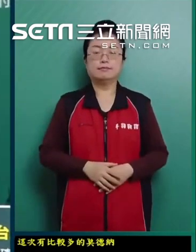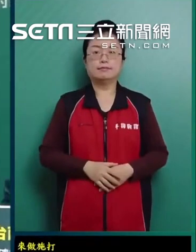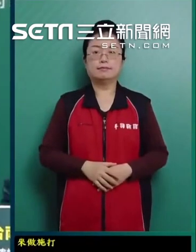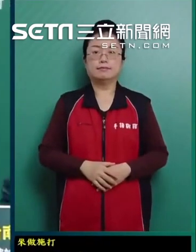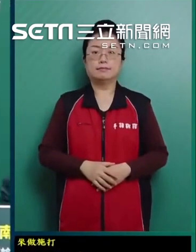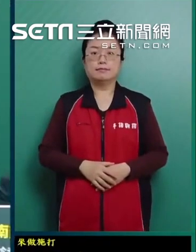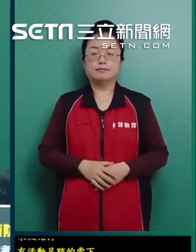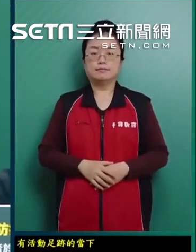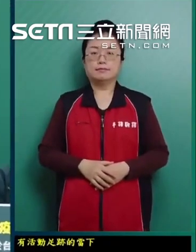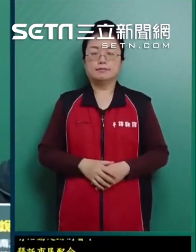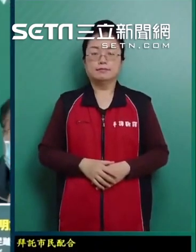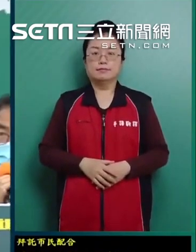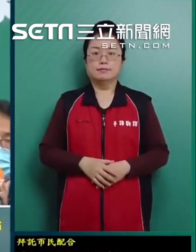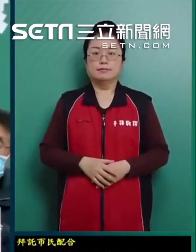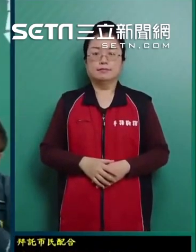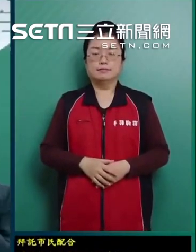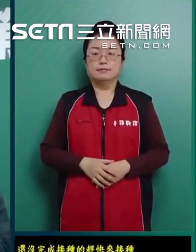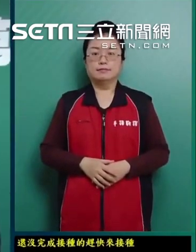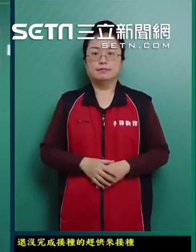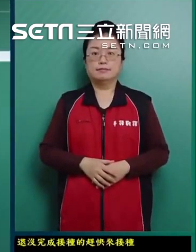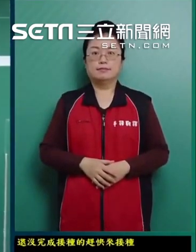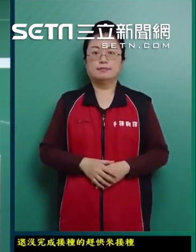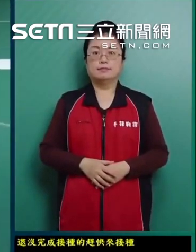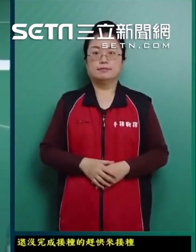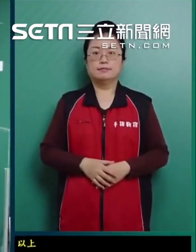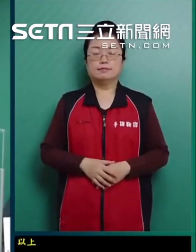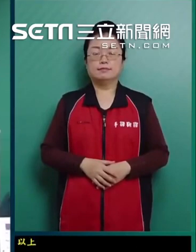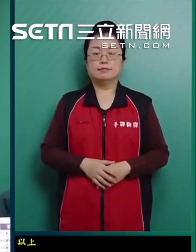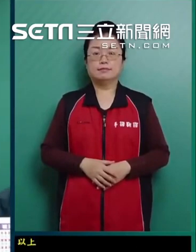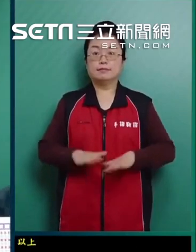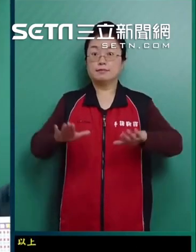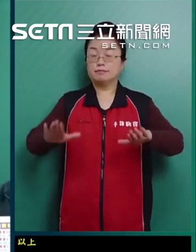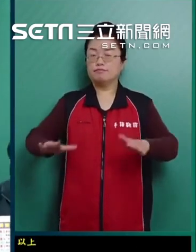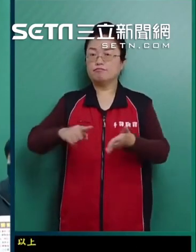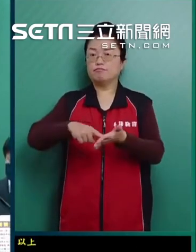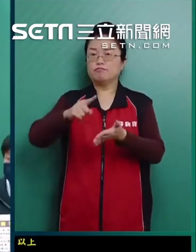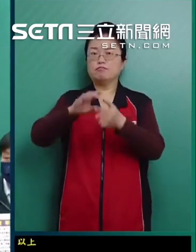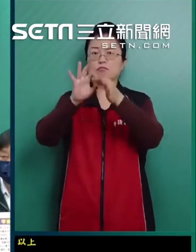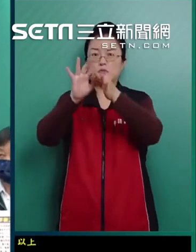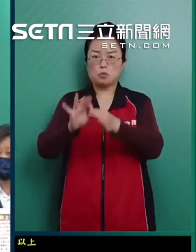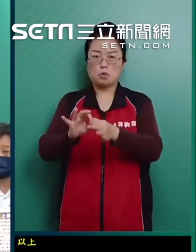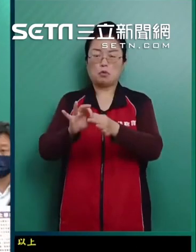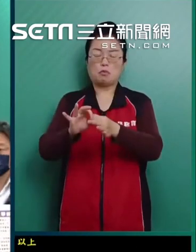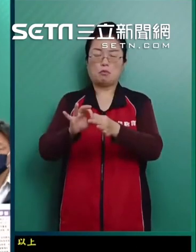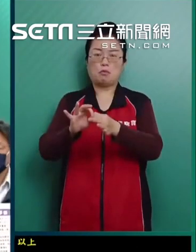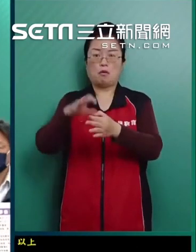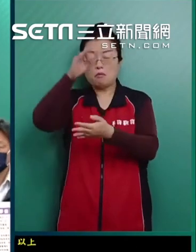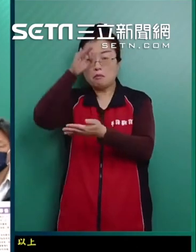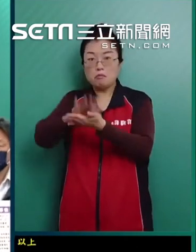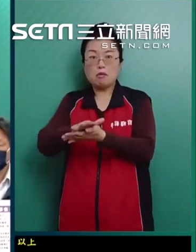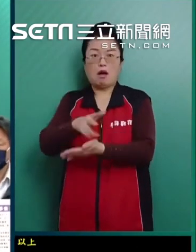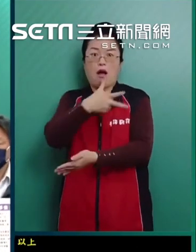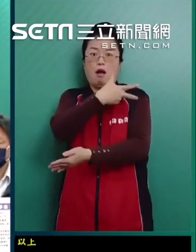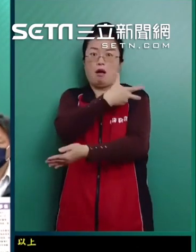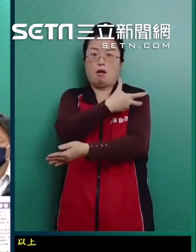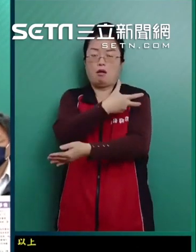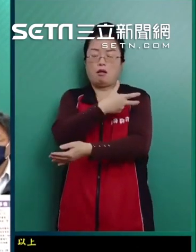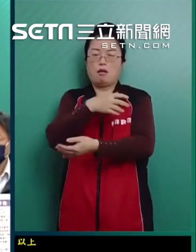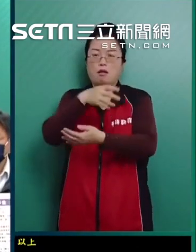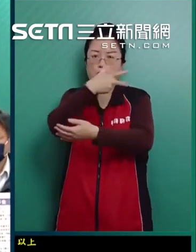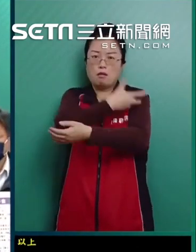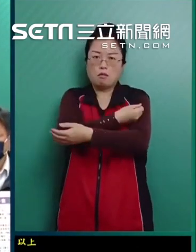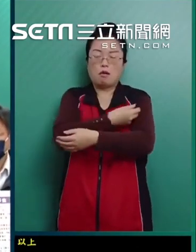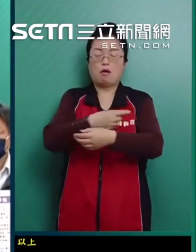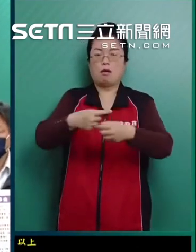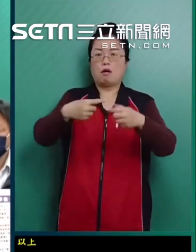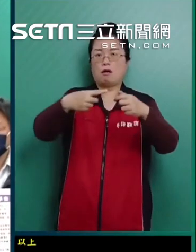好， 谢谢。因为这次因为有这个没有打疫苗的哦，没有疫苗可打的十二岁